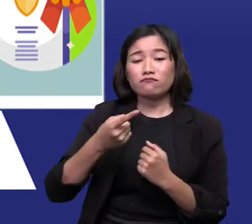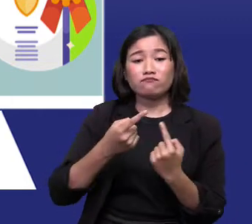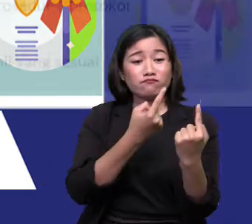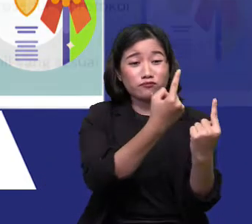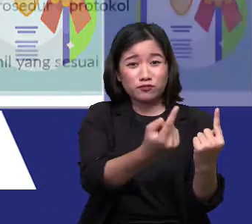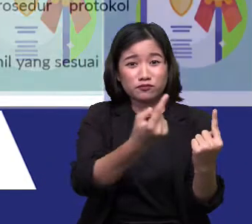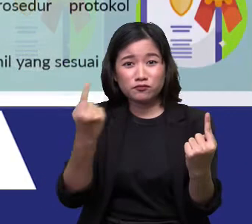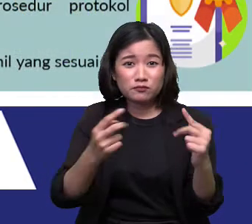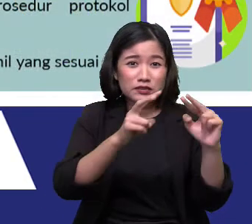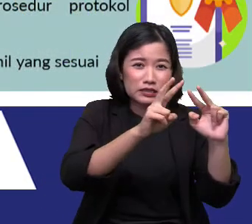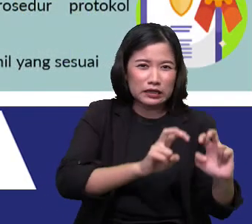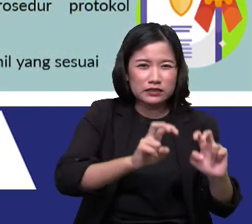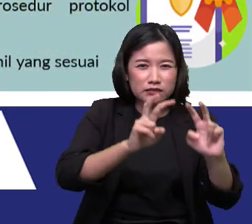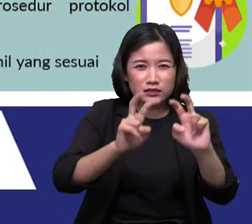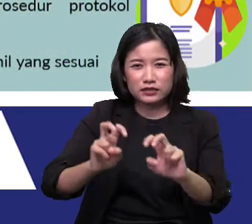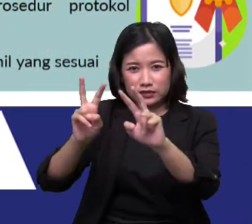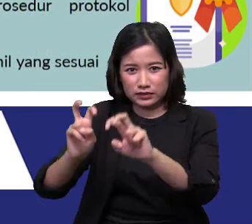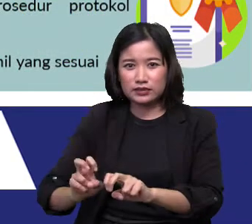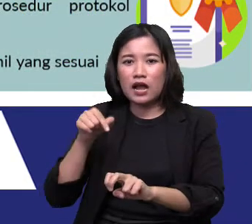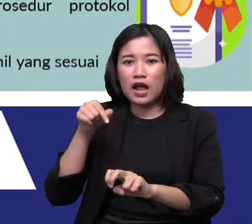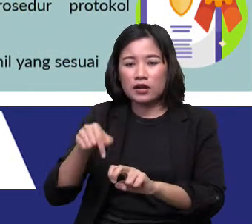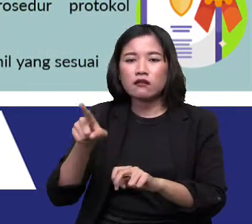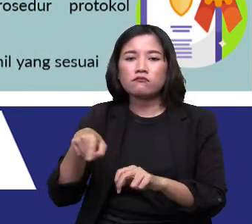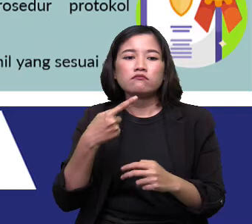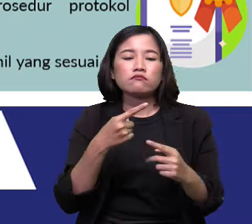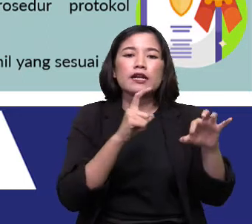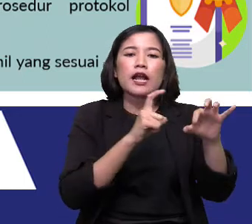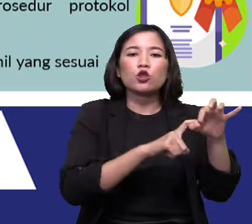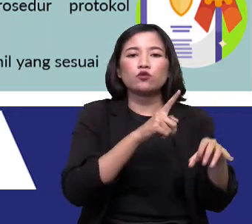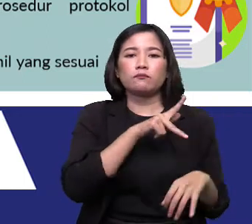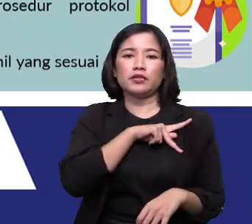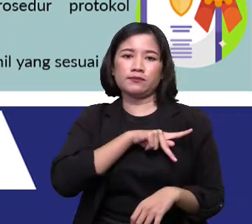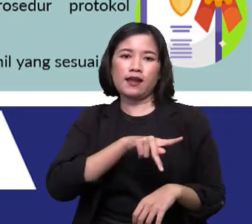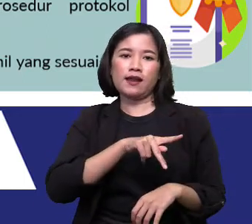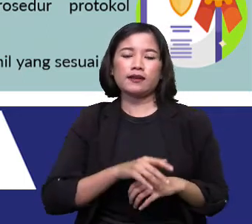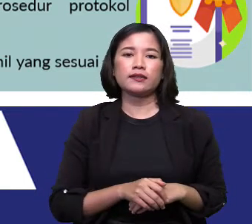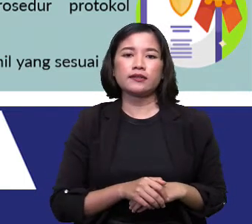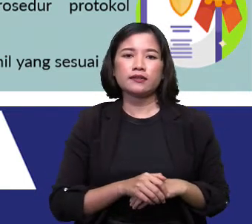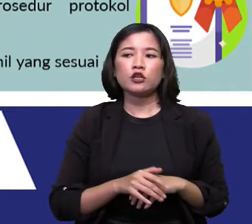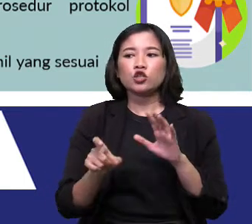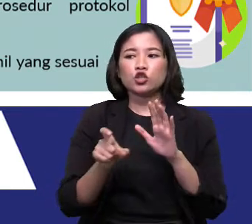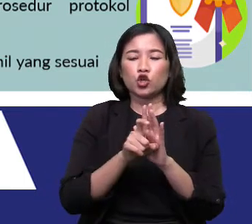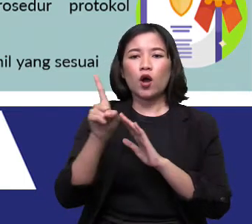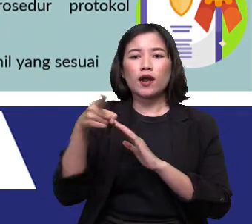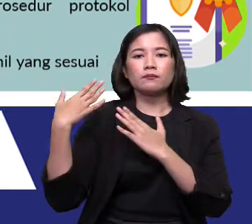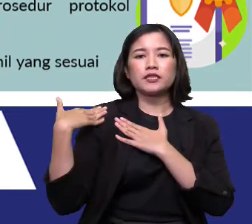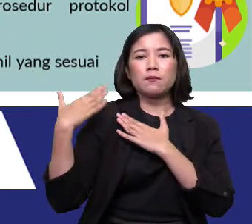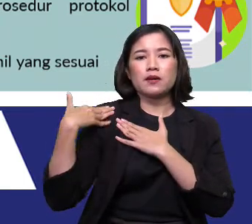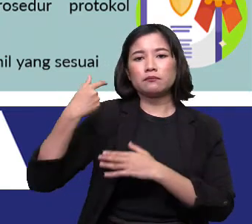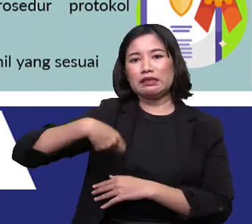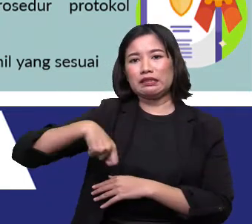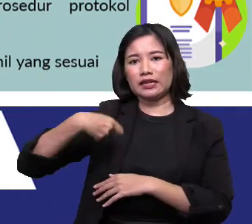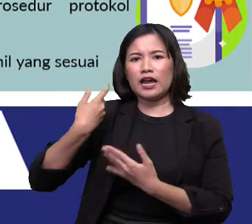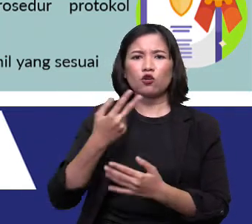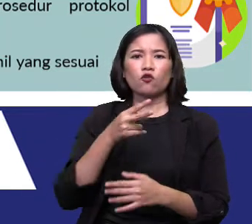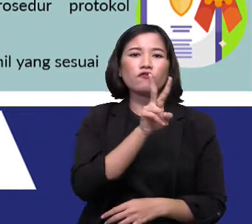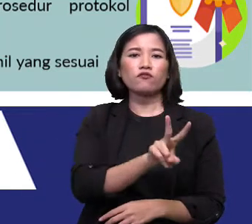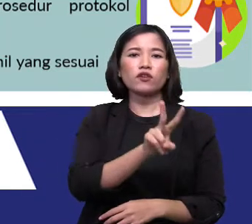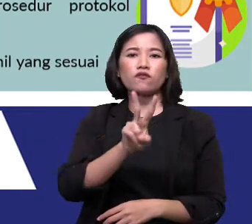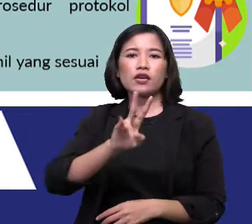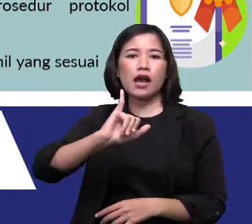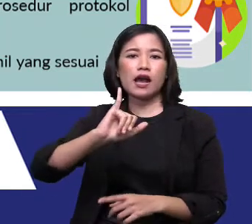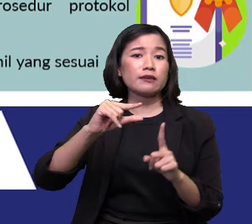keterlibatan jenis partisipan dimana pertama kegiatan yang melibatkan pejabat setingkat menteri ke atas atau vifip